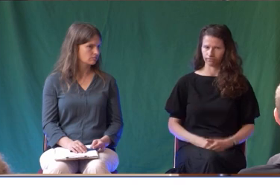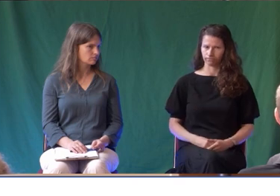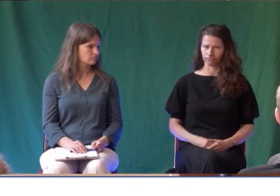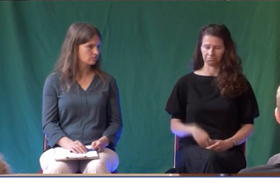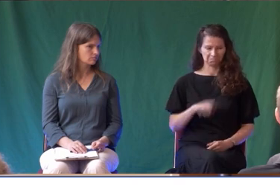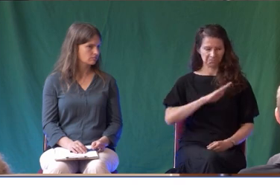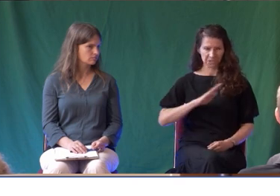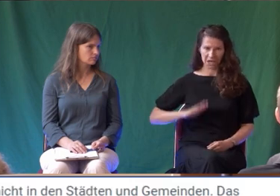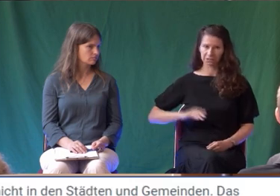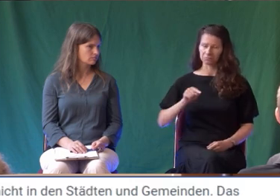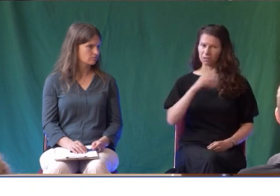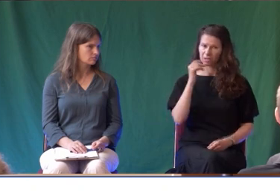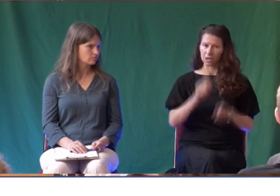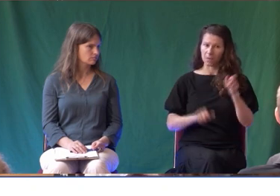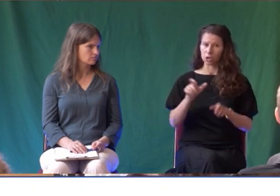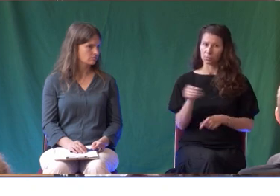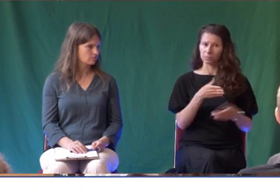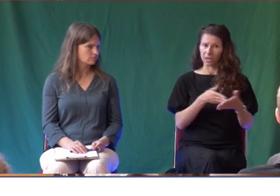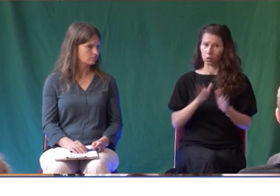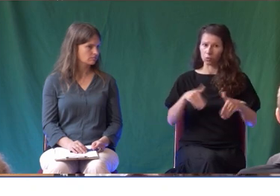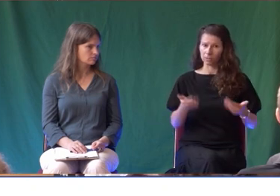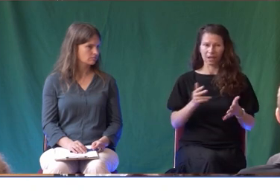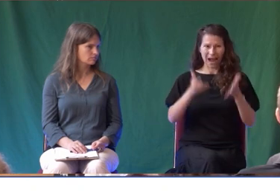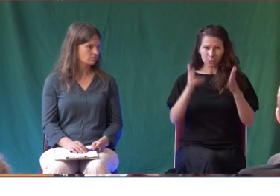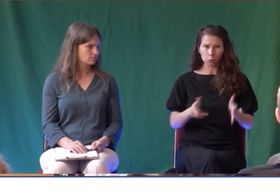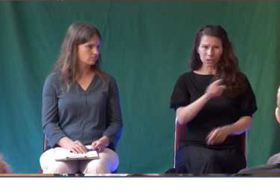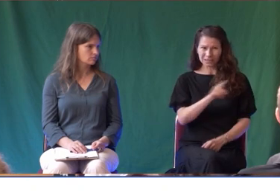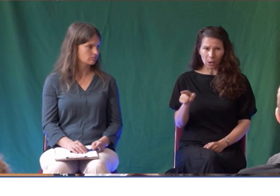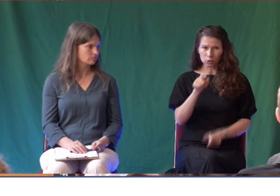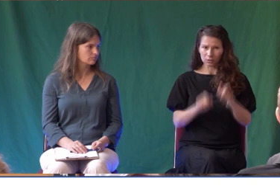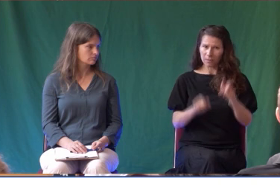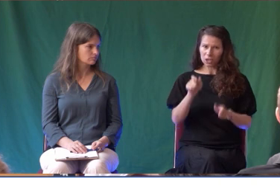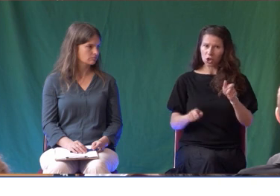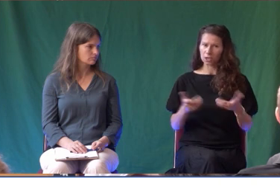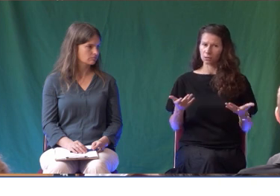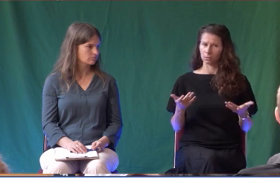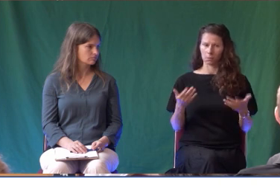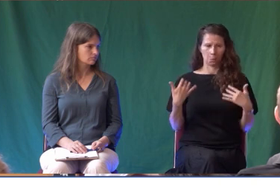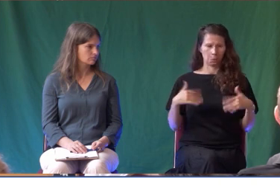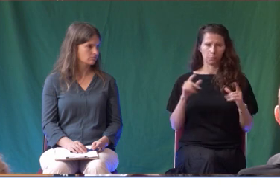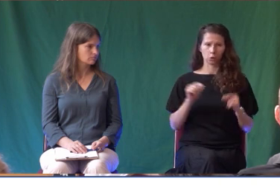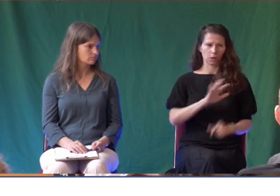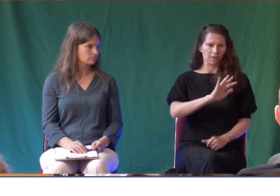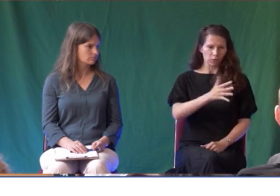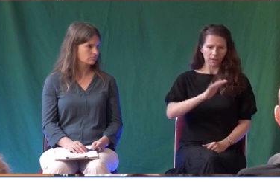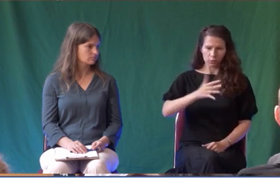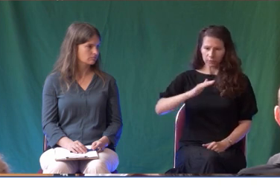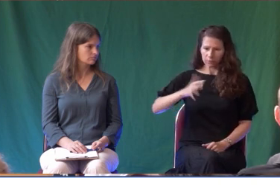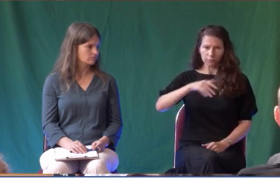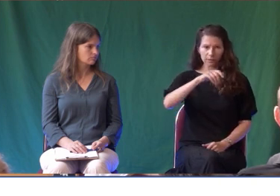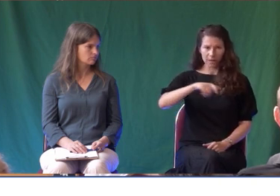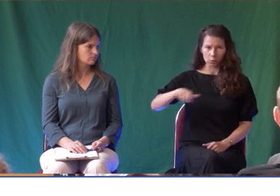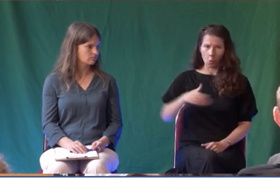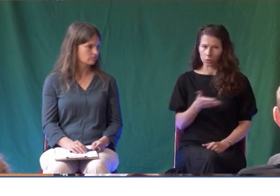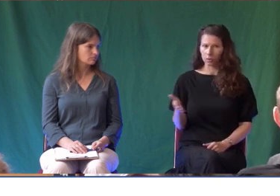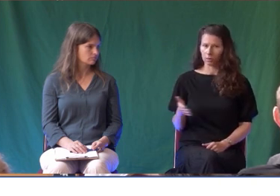sehr viele Menschen mit Behinderung 800.000 Menschen das ist jeder fünfte Mensch deshalb sage ich immer